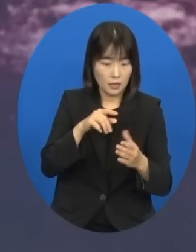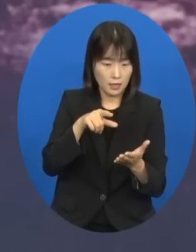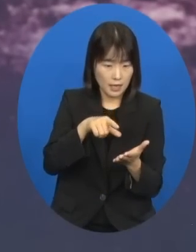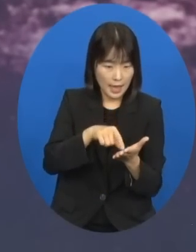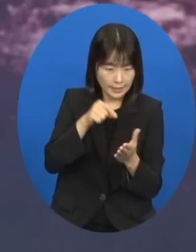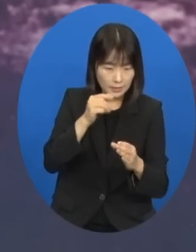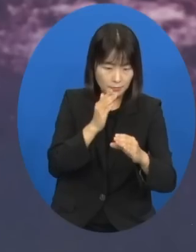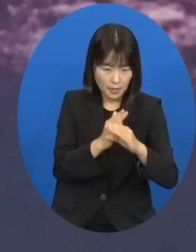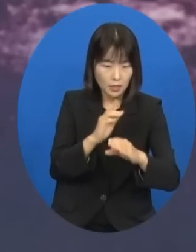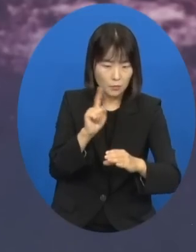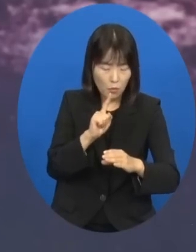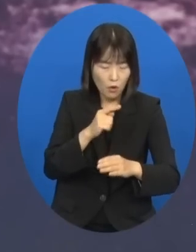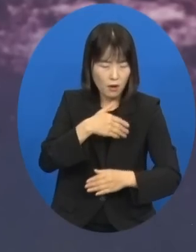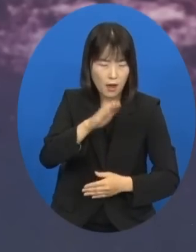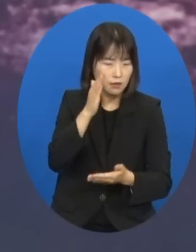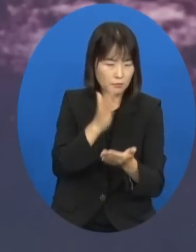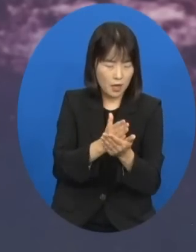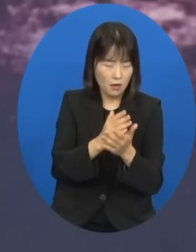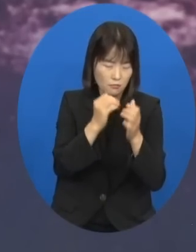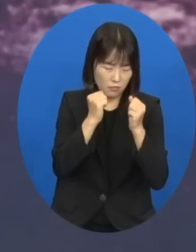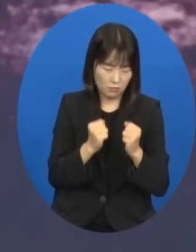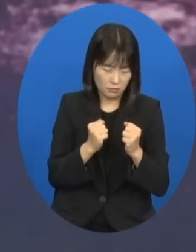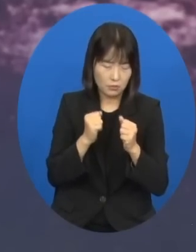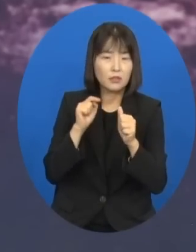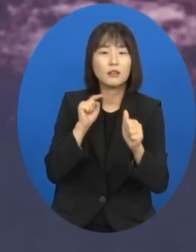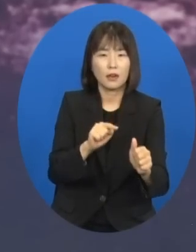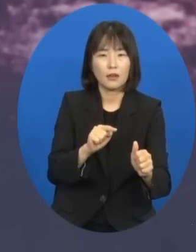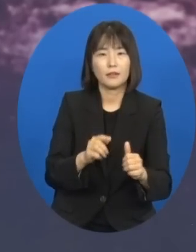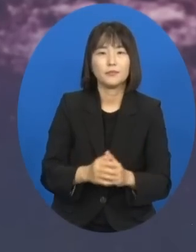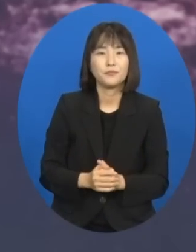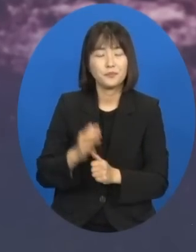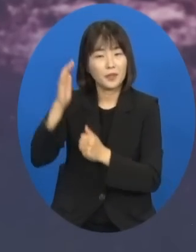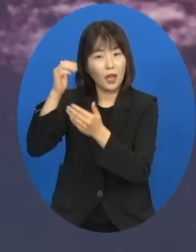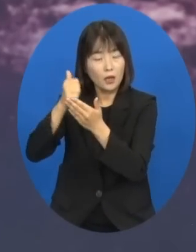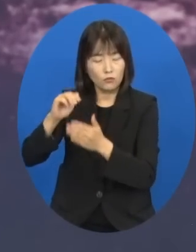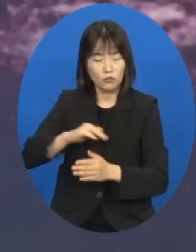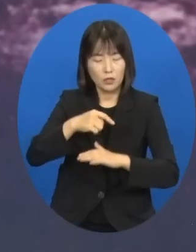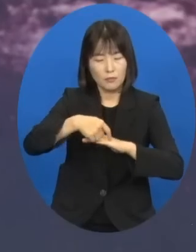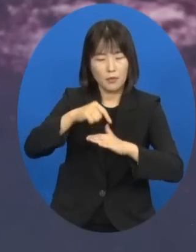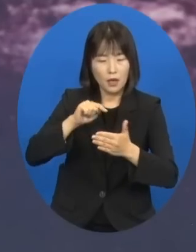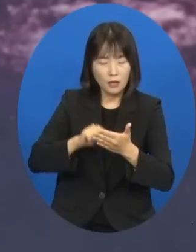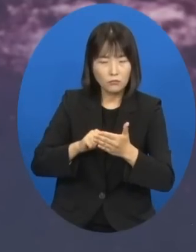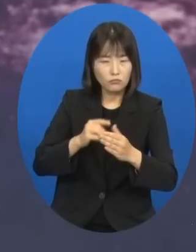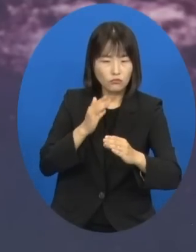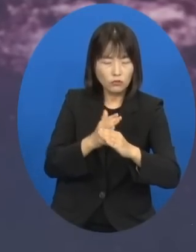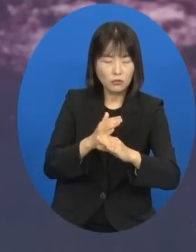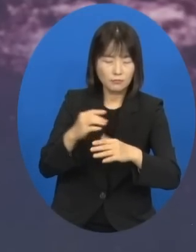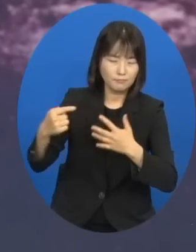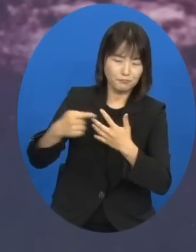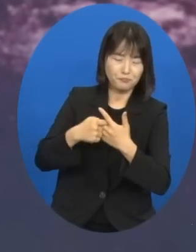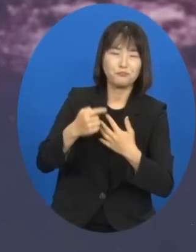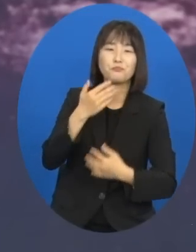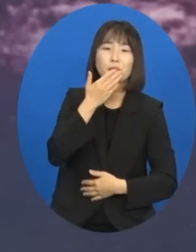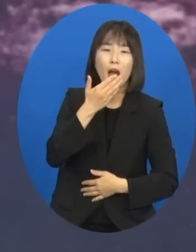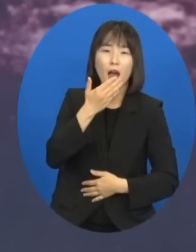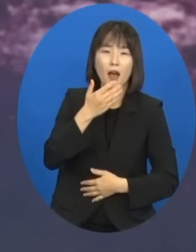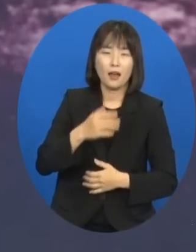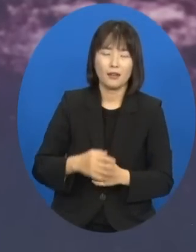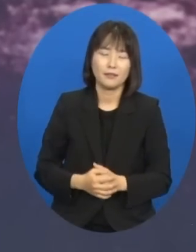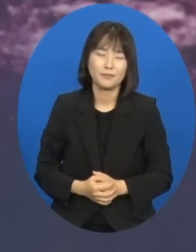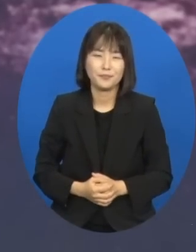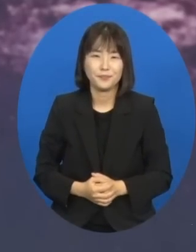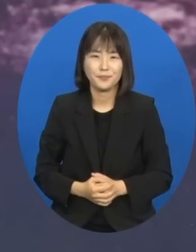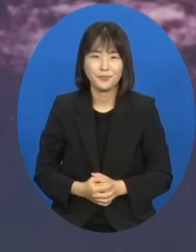머물러 있으라, 이것이었습니다. 하나님은 우리 마음의 중심을 잘 아십니다. 그냥 눈빛만 봐도 얘가 뭐 하려는지 다